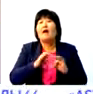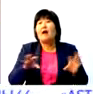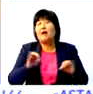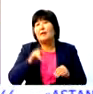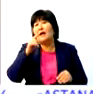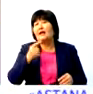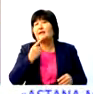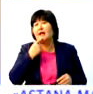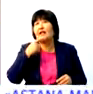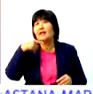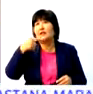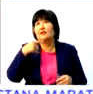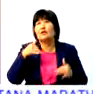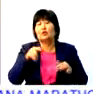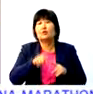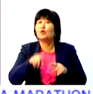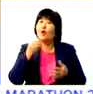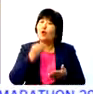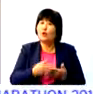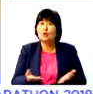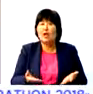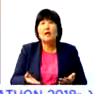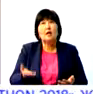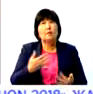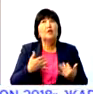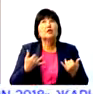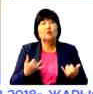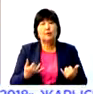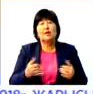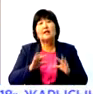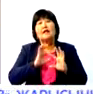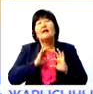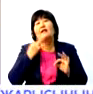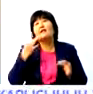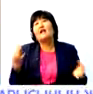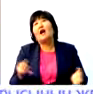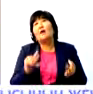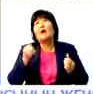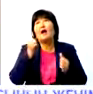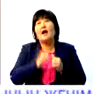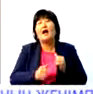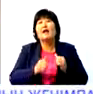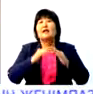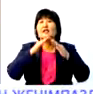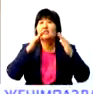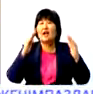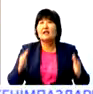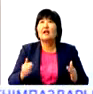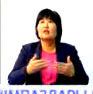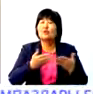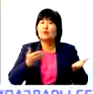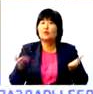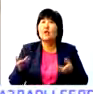тілінде ұлттық түрде жүргізген үшін де құнды. Біз бүгін мына тамашалап отыратын әр шаңырақтың төрінде